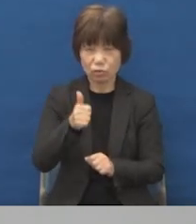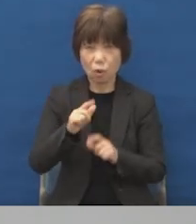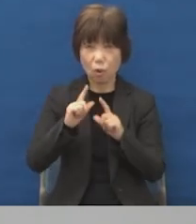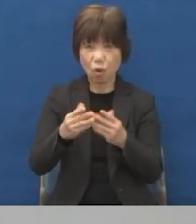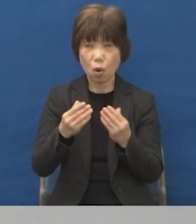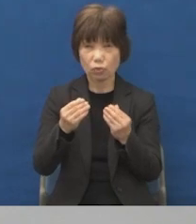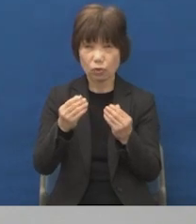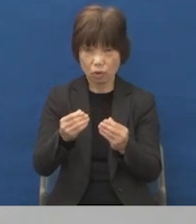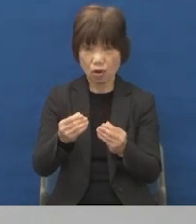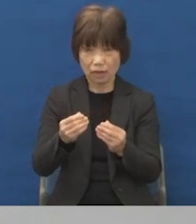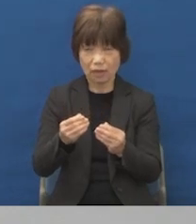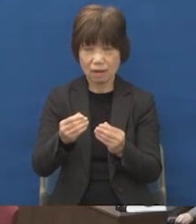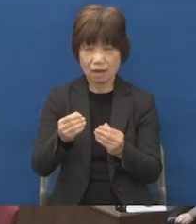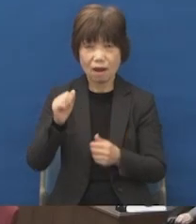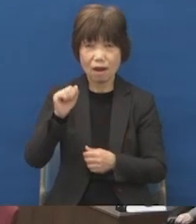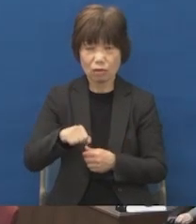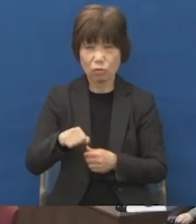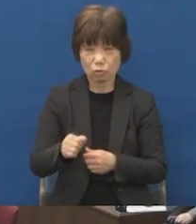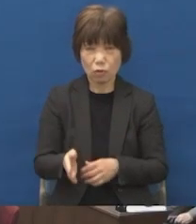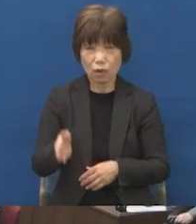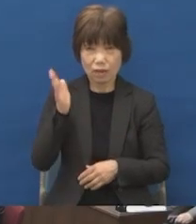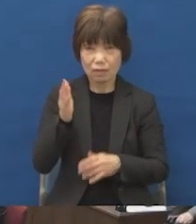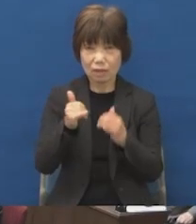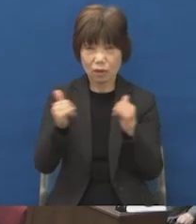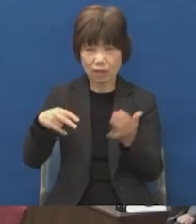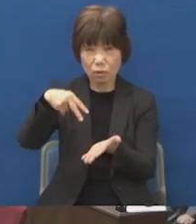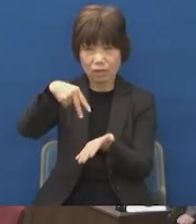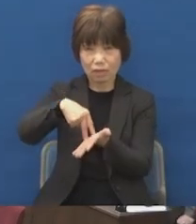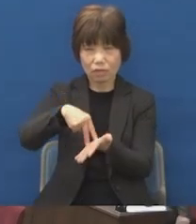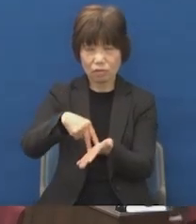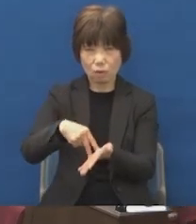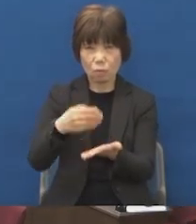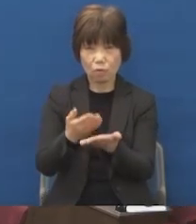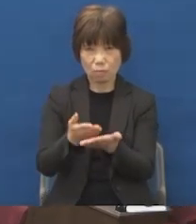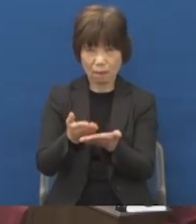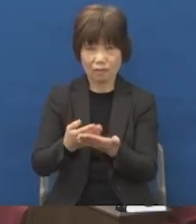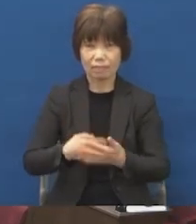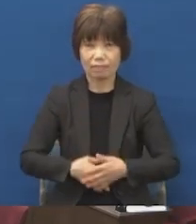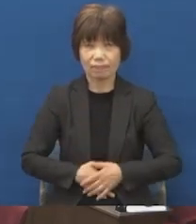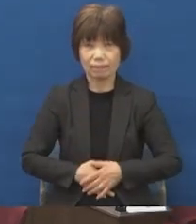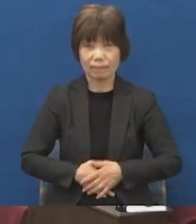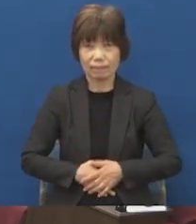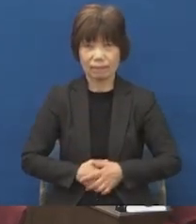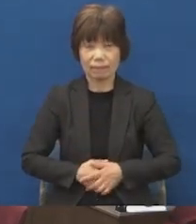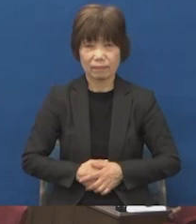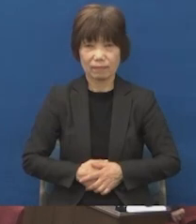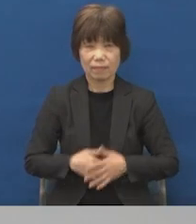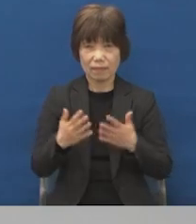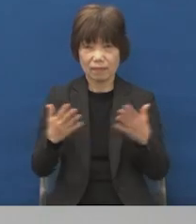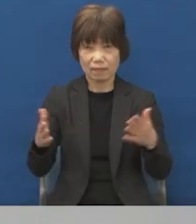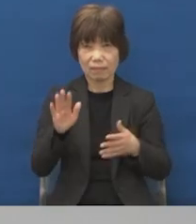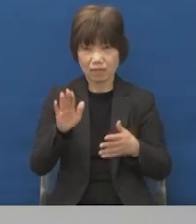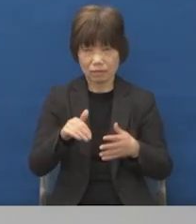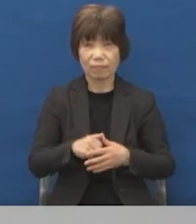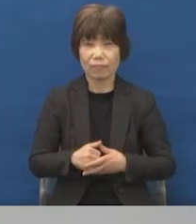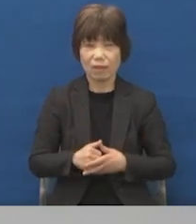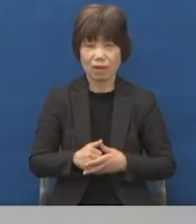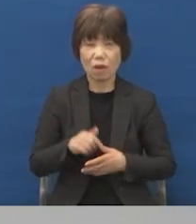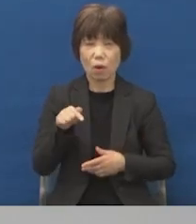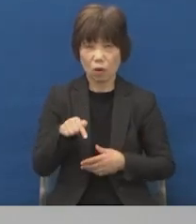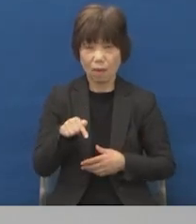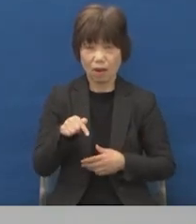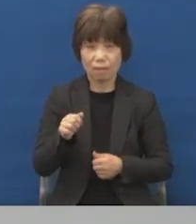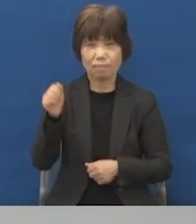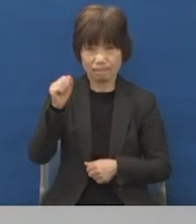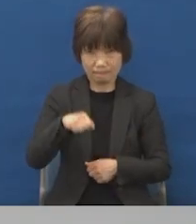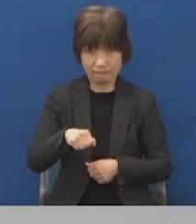とおり可決することに賛成の方の起立を求めます。多数であります。よって本案は原案のと